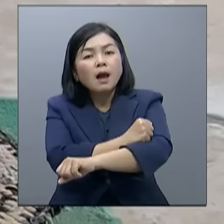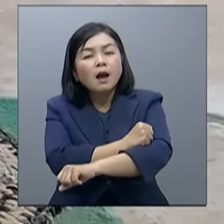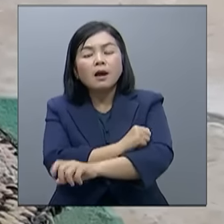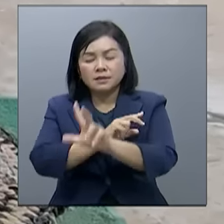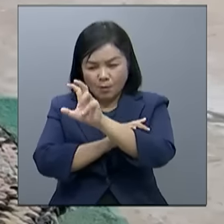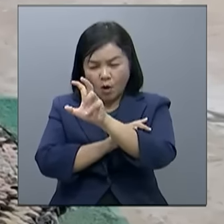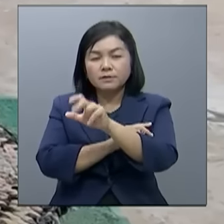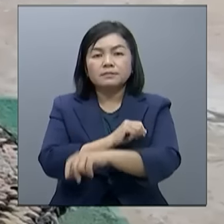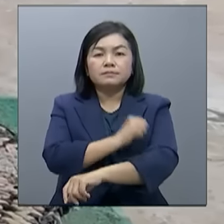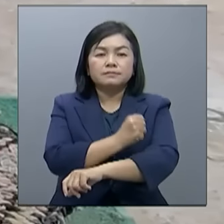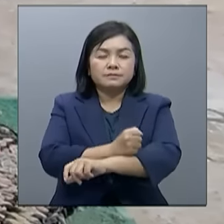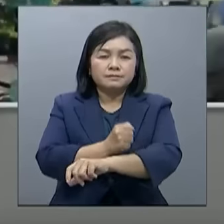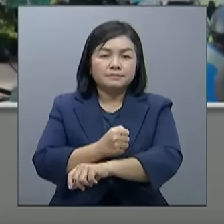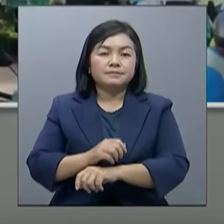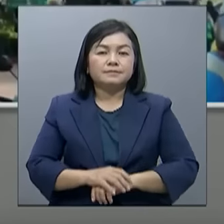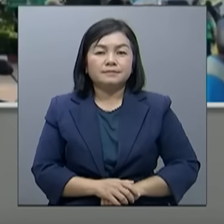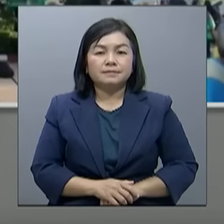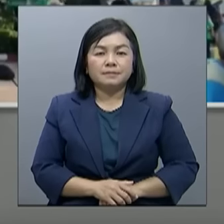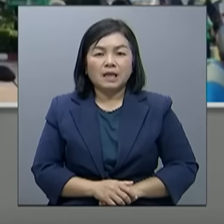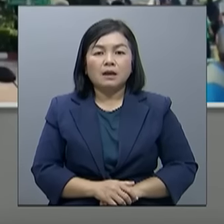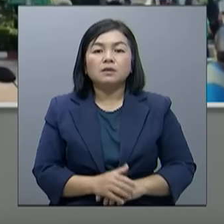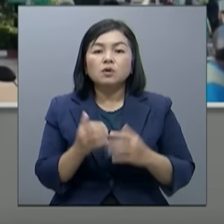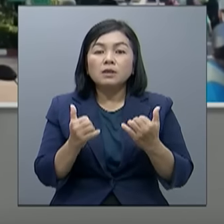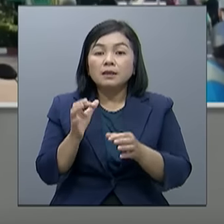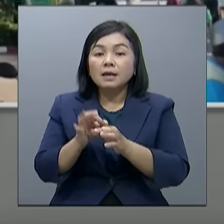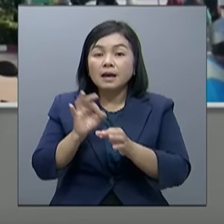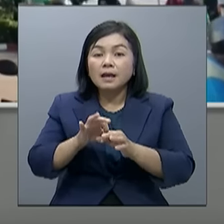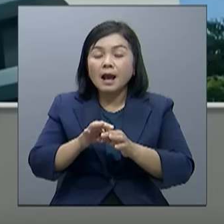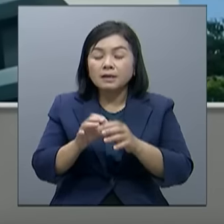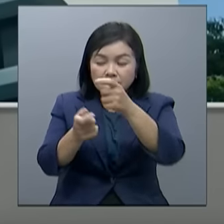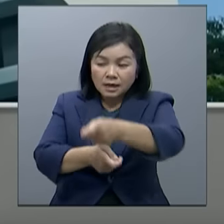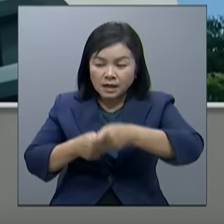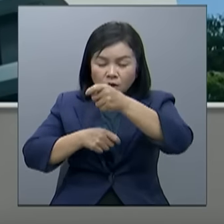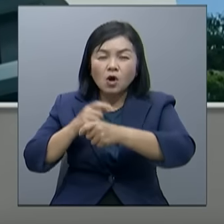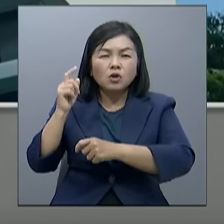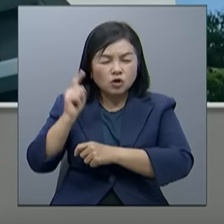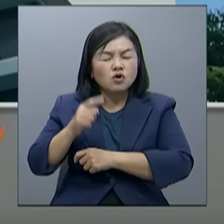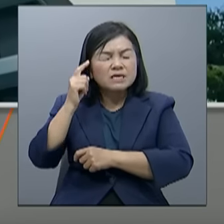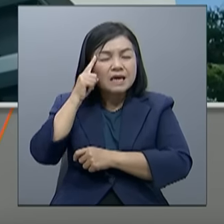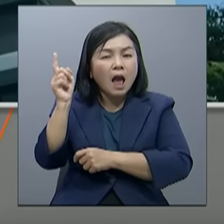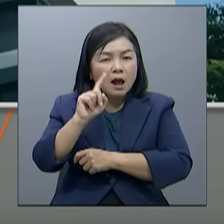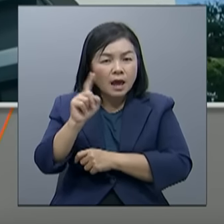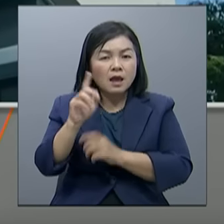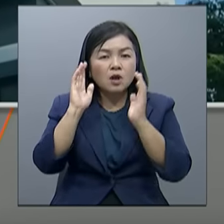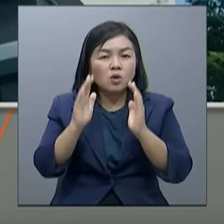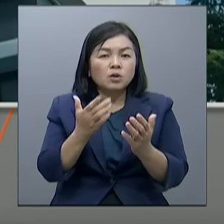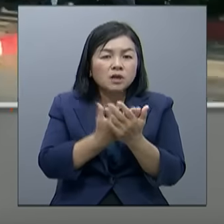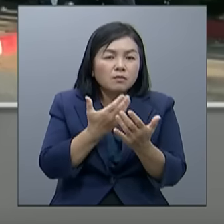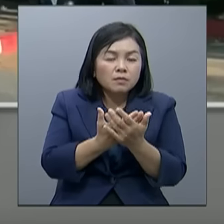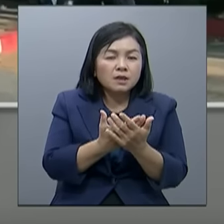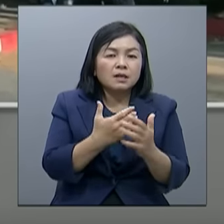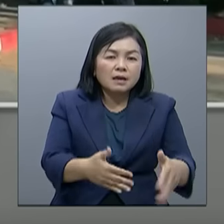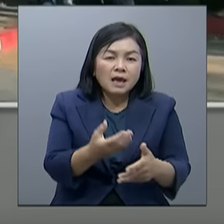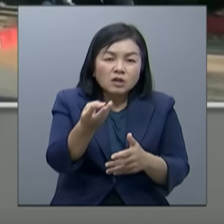300 นี่คงเป็นเรื่องที่ธกส.ก็ต้องคบคิดด้วยเหมือนกันนะคะเมื่อผู้มีรายได้น้อยจำนวนไม่น้อยเลยที